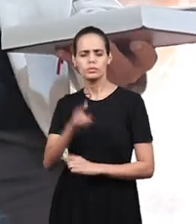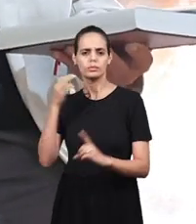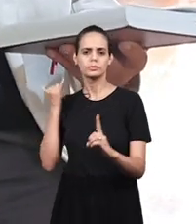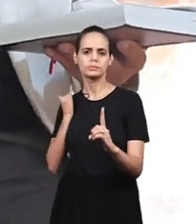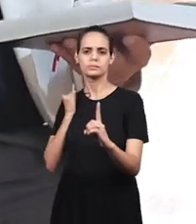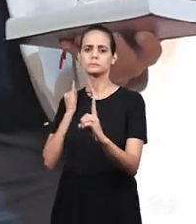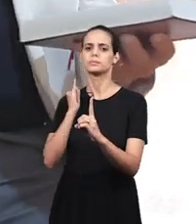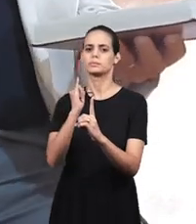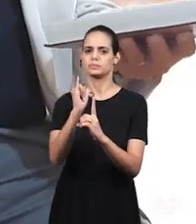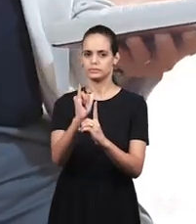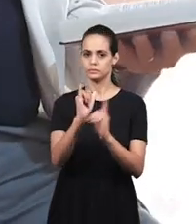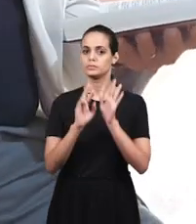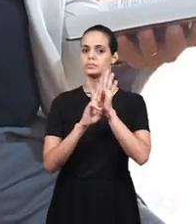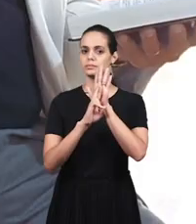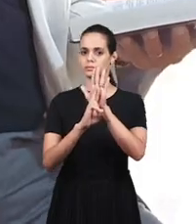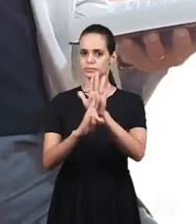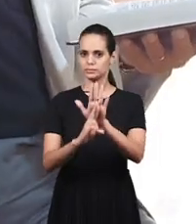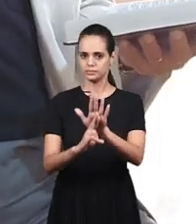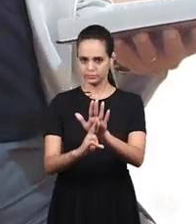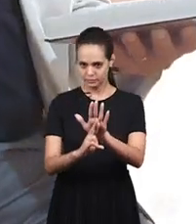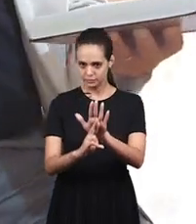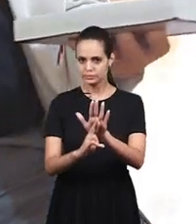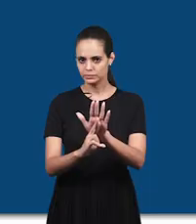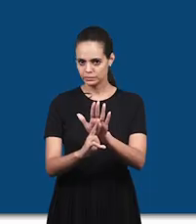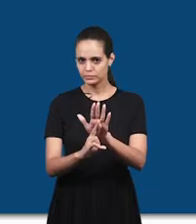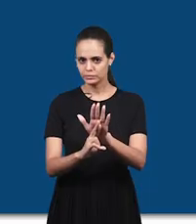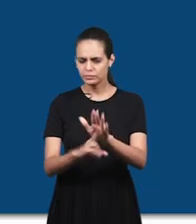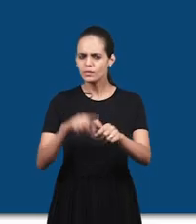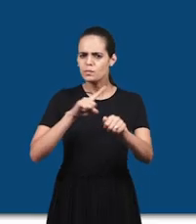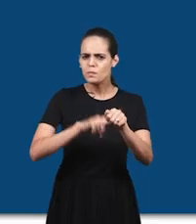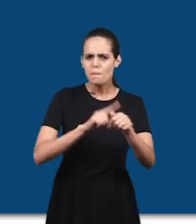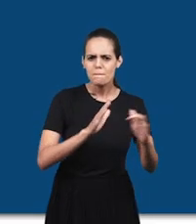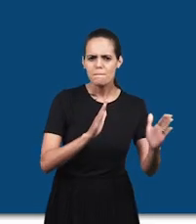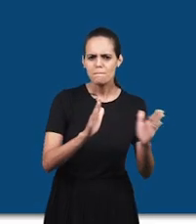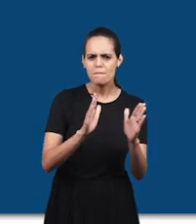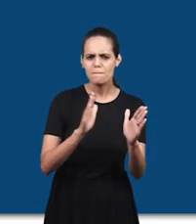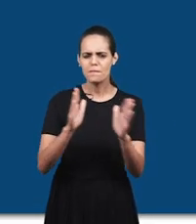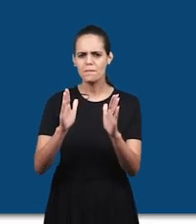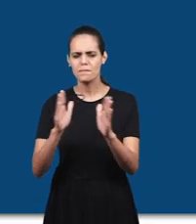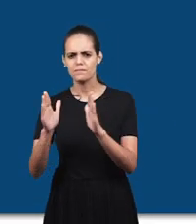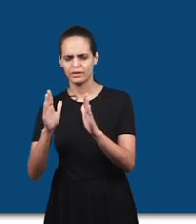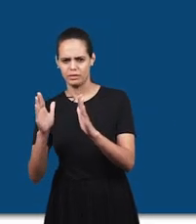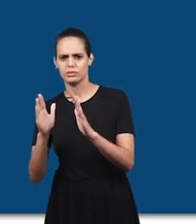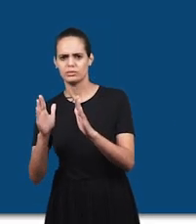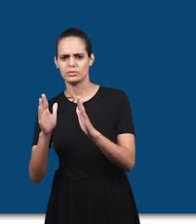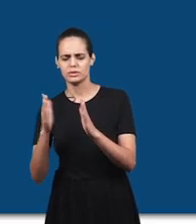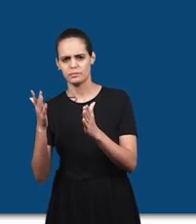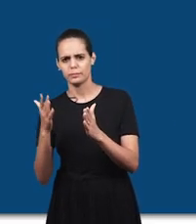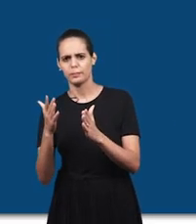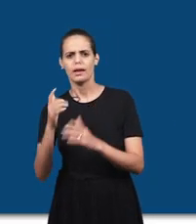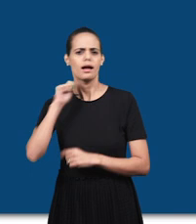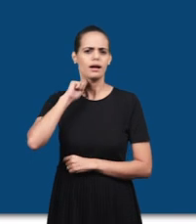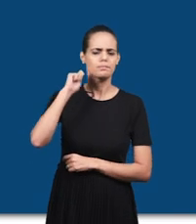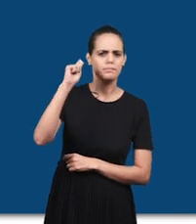Пророческие имена, которые представляют в некоторые моменты прообразы